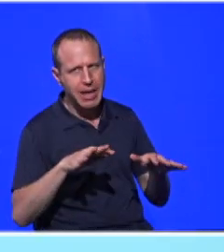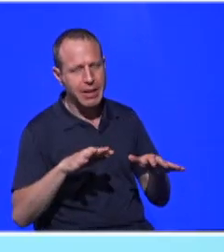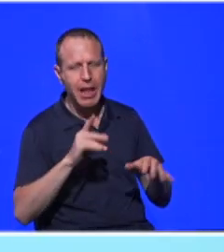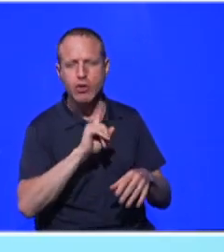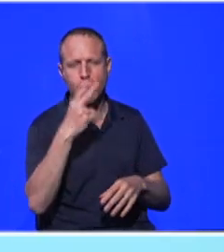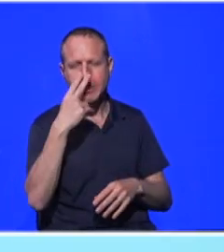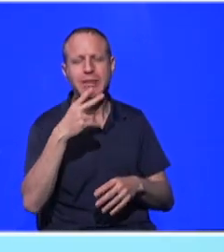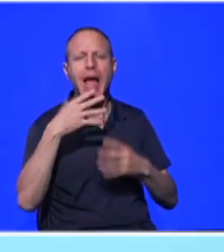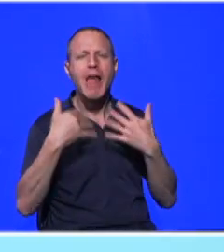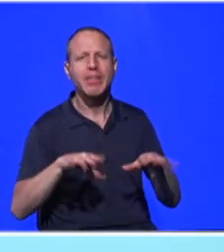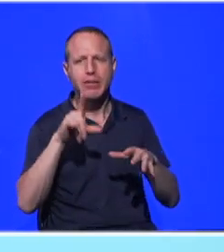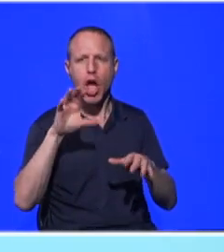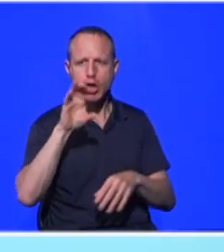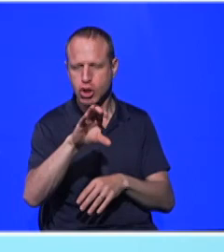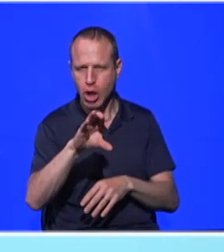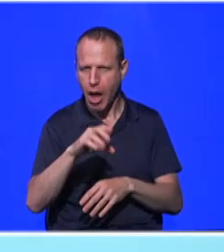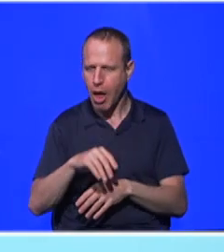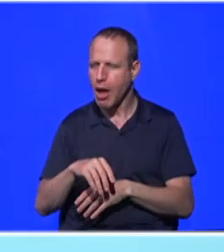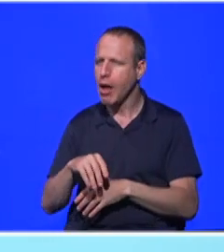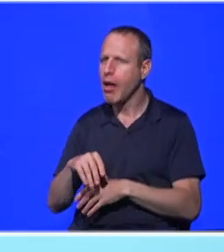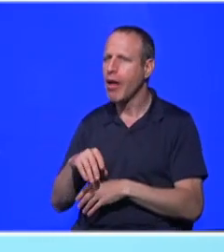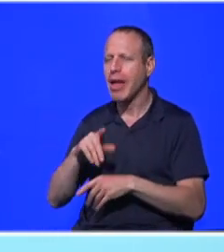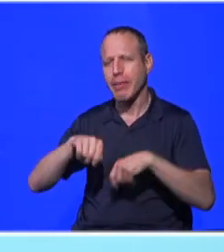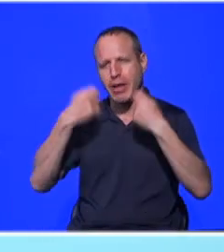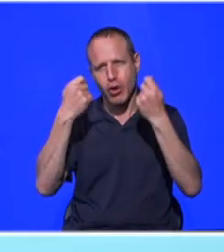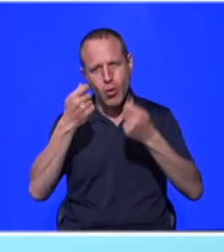כאל הפסד, זו השקעה... אין בעיה, כמה ניצחת. השקעה בחינוך